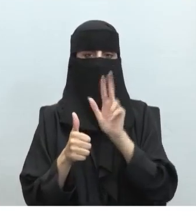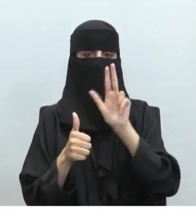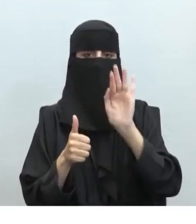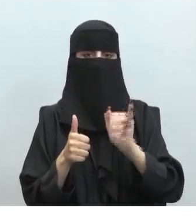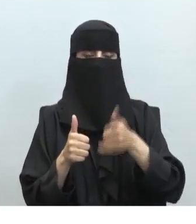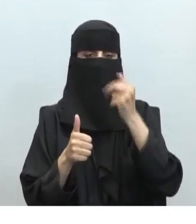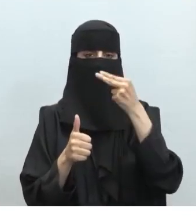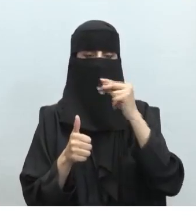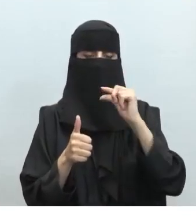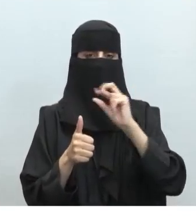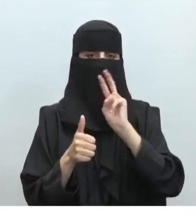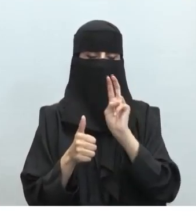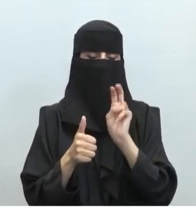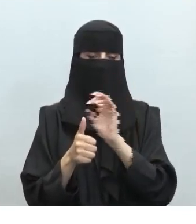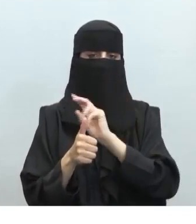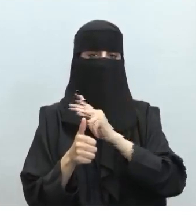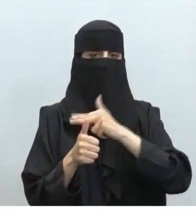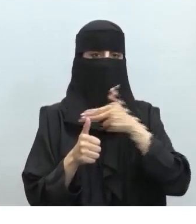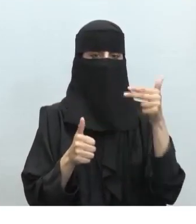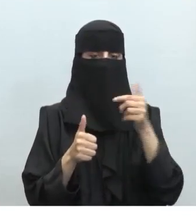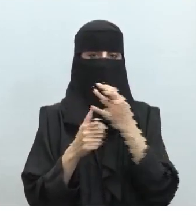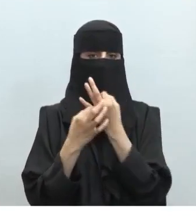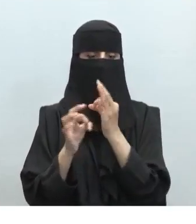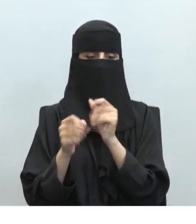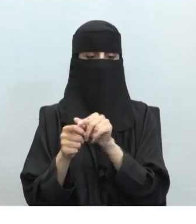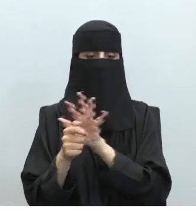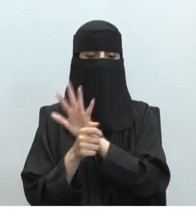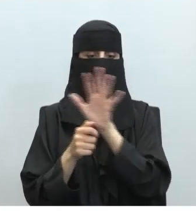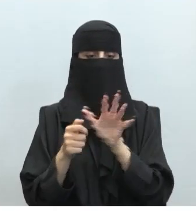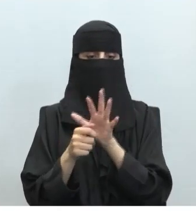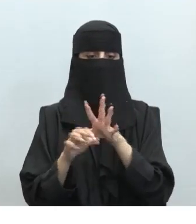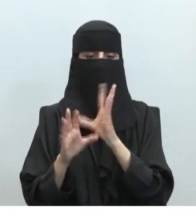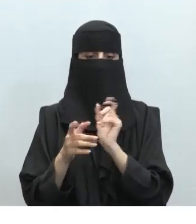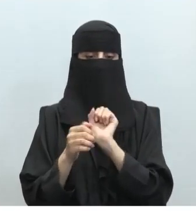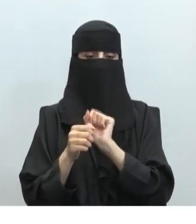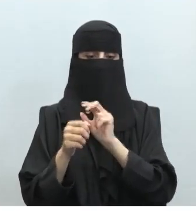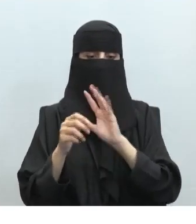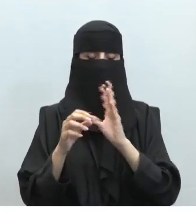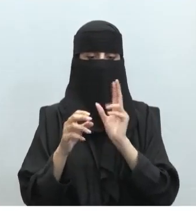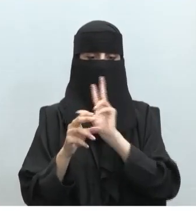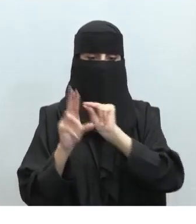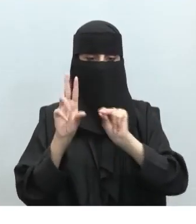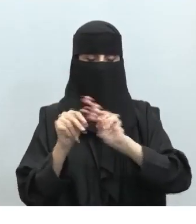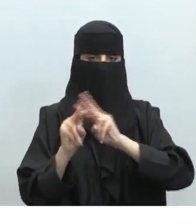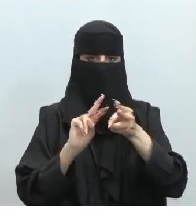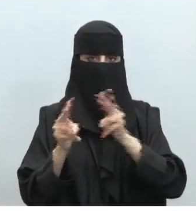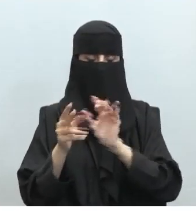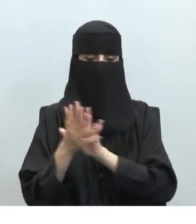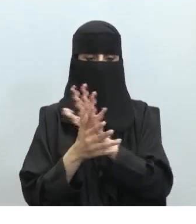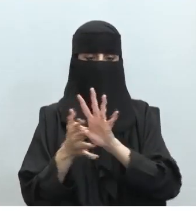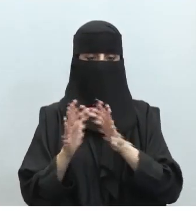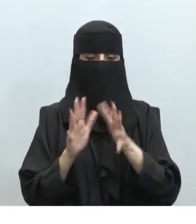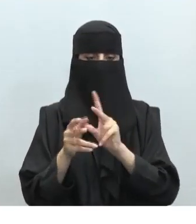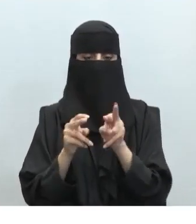الغير تامه هو النمط الوراثي الذي يشكل فيه الطراز الشكلي المتماثل الجينات صفه وسطيه ما بين طرازين الشكليين